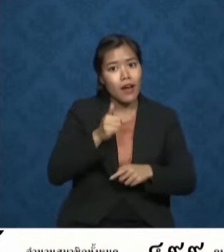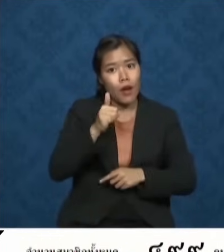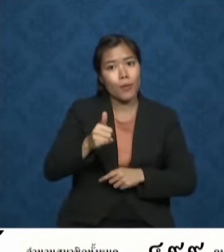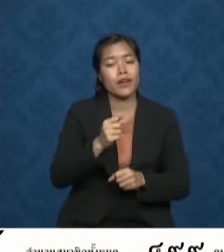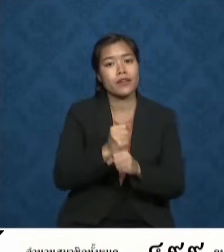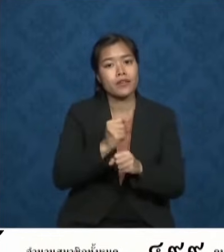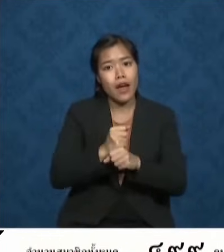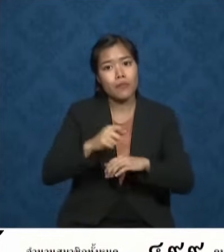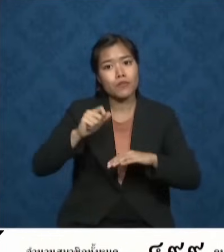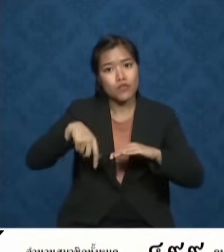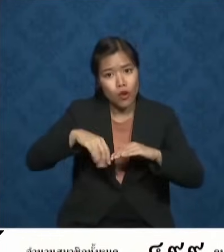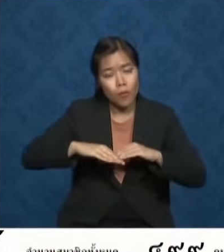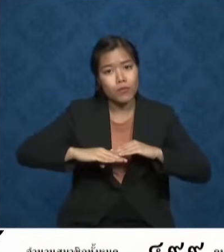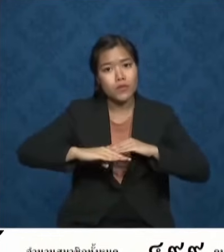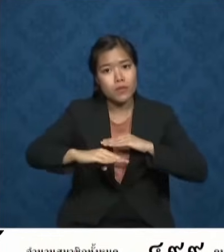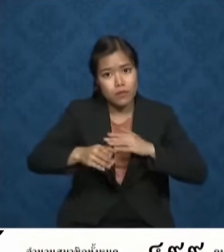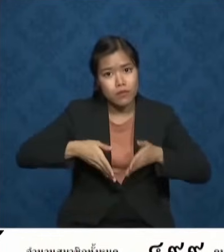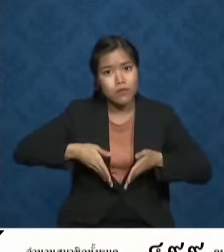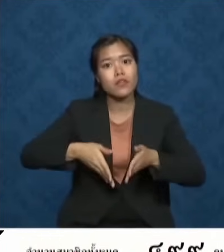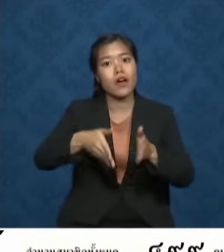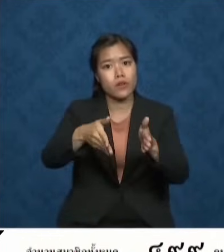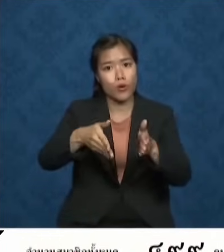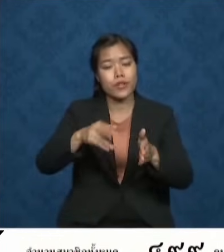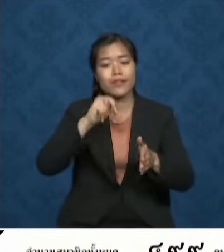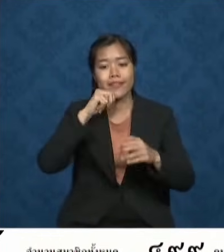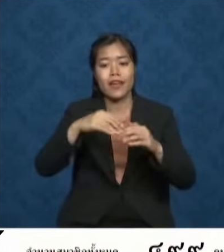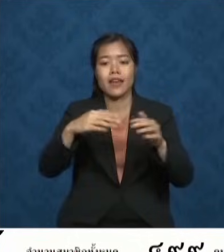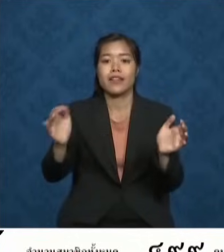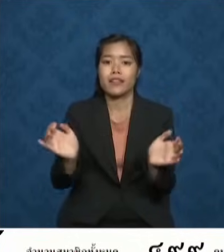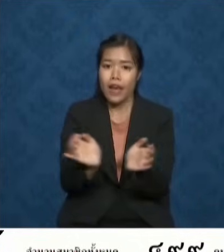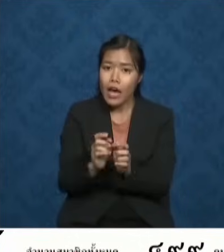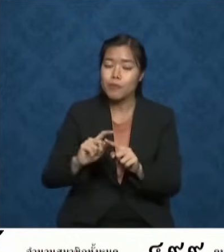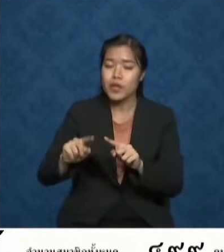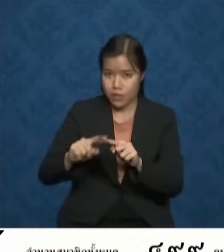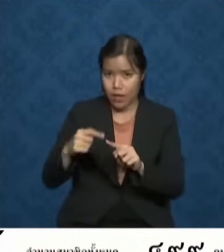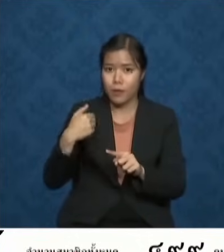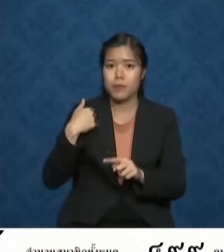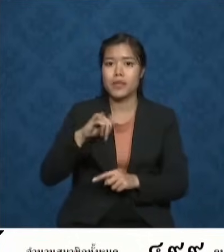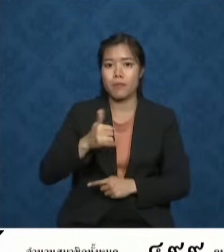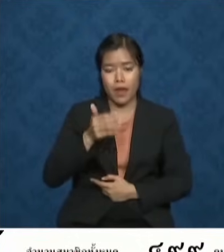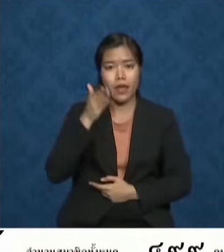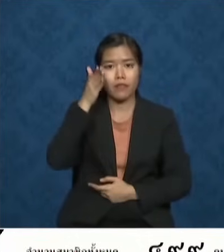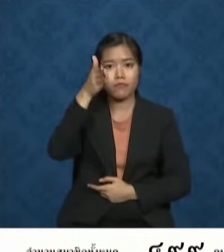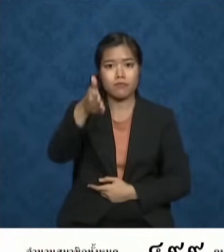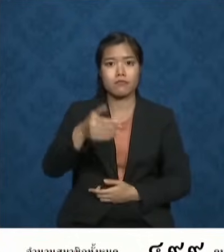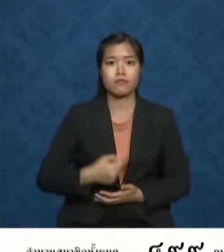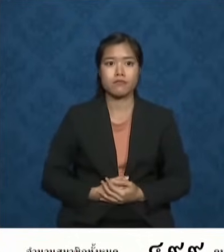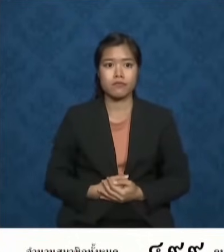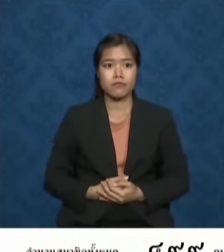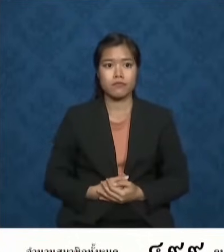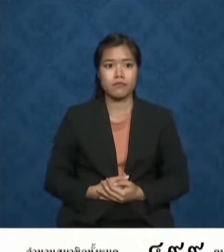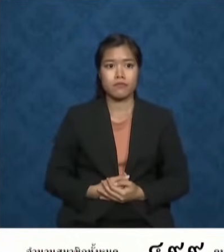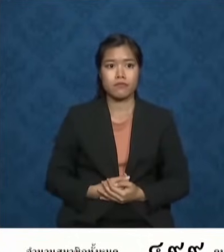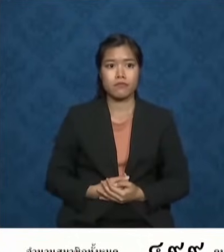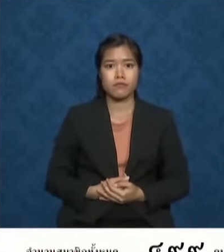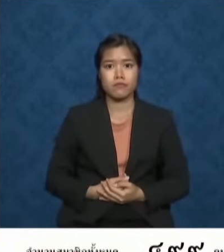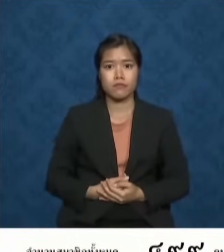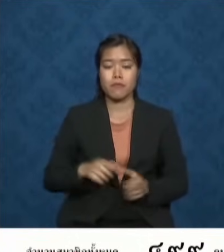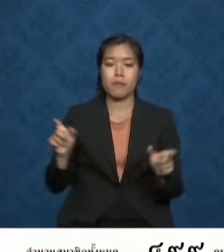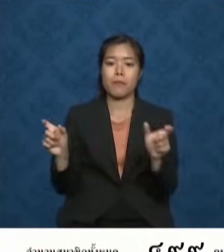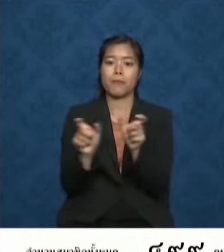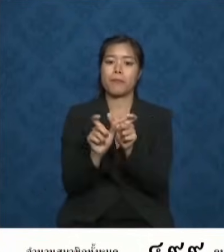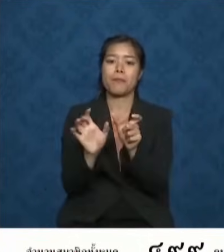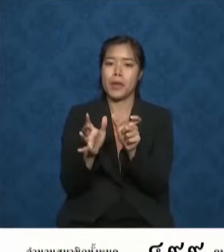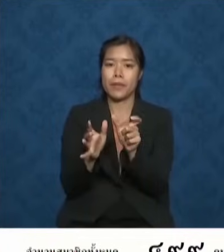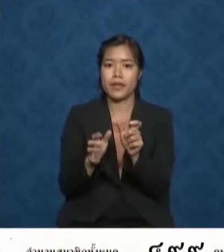เยอะขึ้นงบอาจจะเยอะขึ้นอันนี้ก็เป็นไปตามสถานการณ์ที่มันเปลี่ยนนะครับนี่คือเรื่องหนึ่งว่าไม่ซ้ำซ้อน